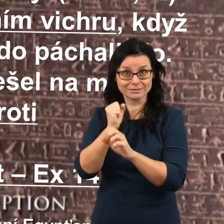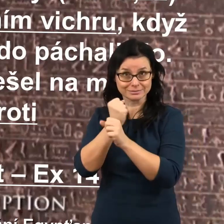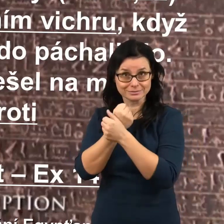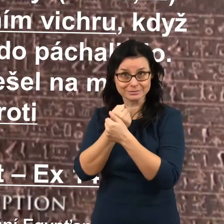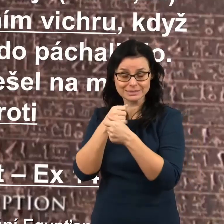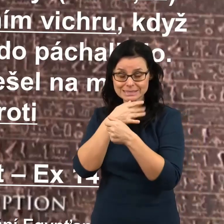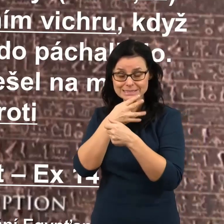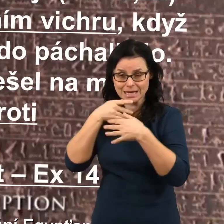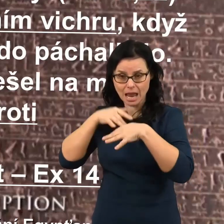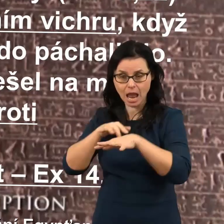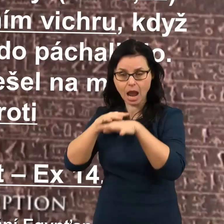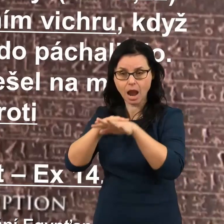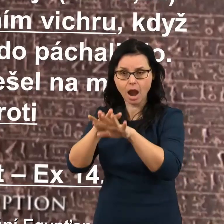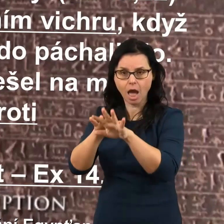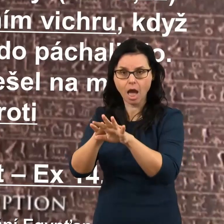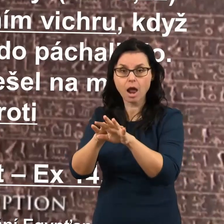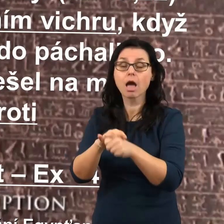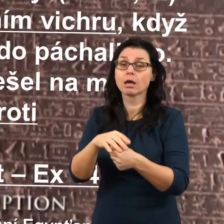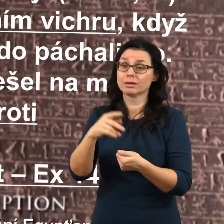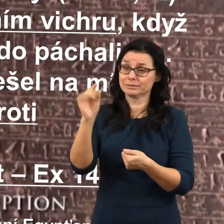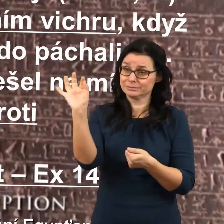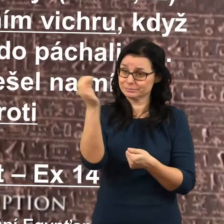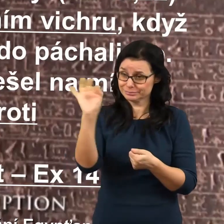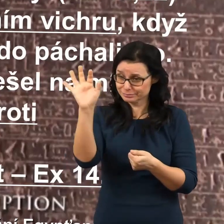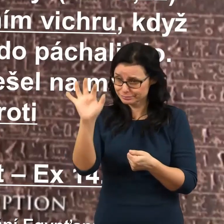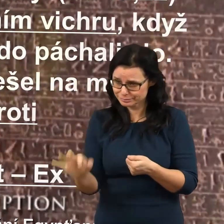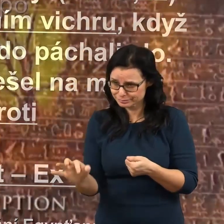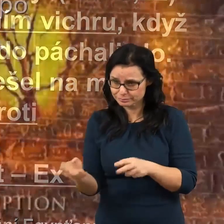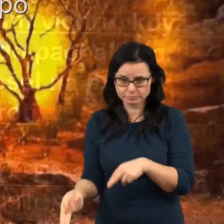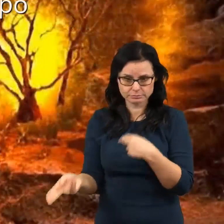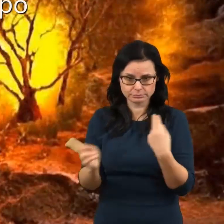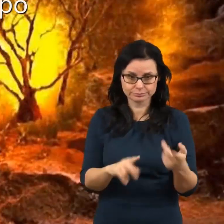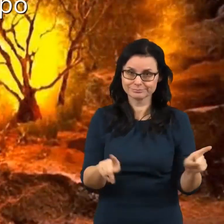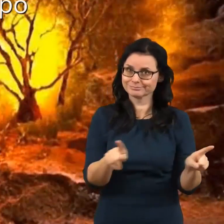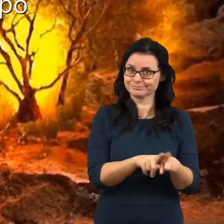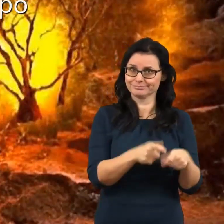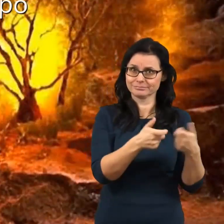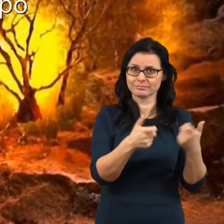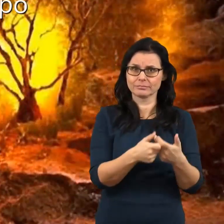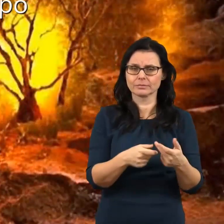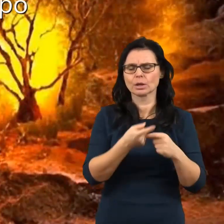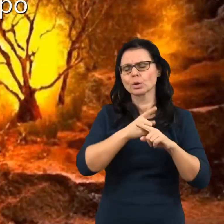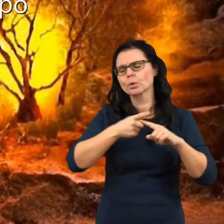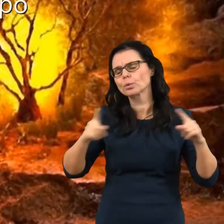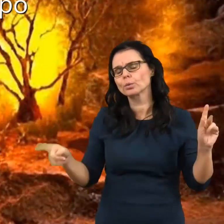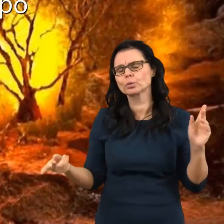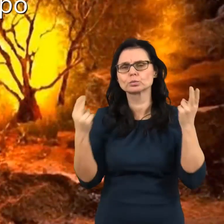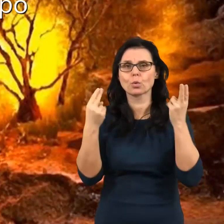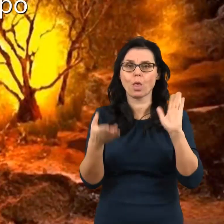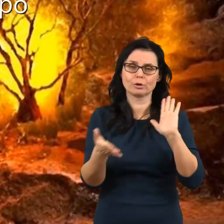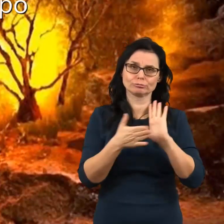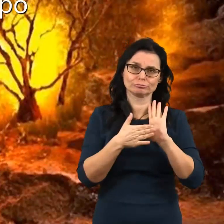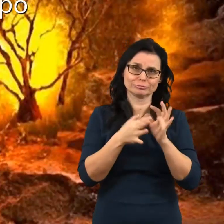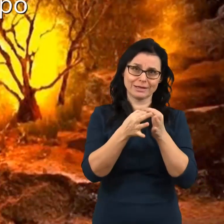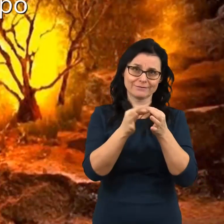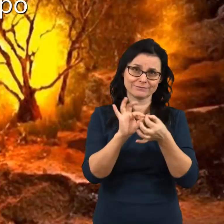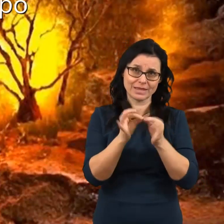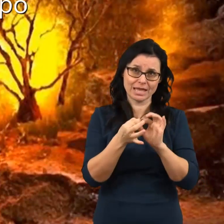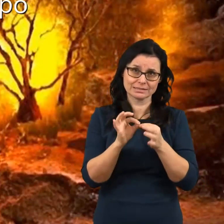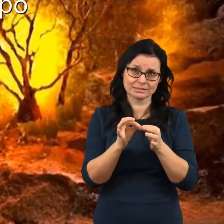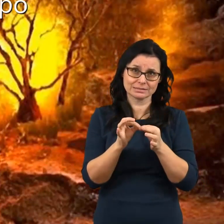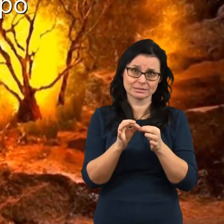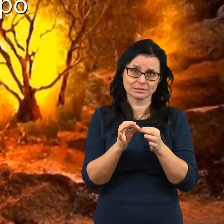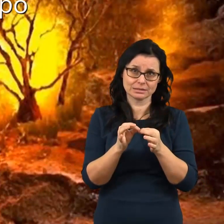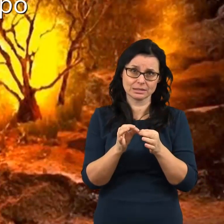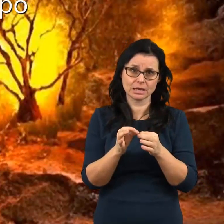Egyptianů, jak to viděli a prožívali oni. Je tam spousty důležitých věcí, které